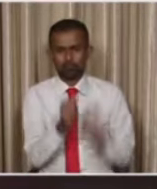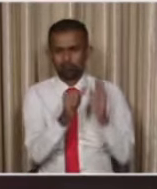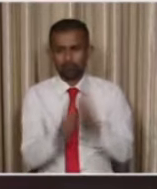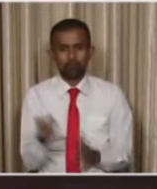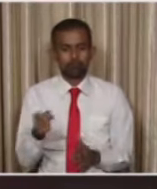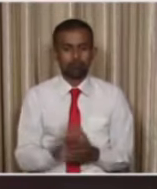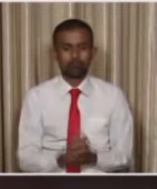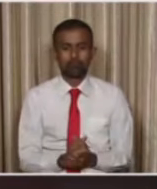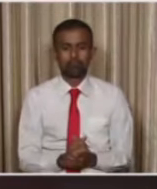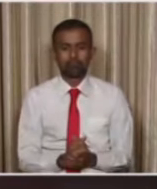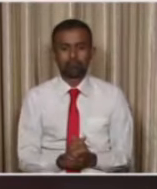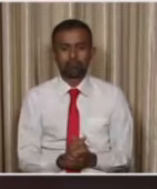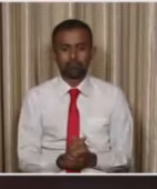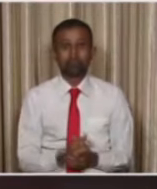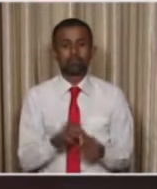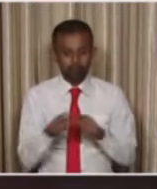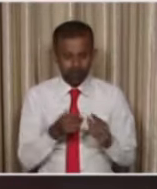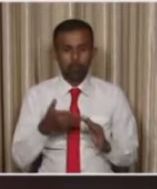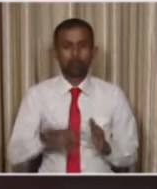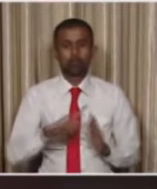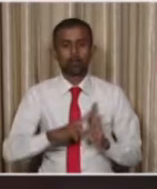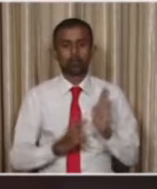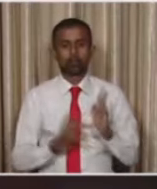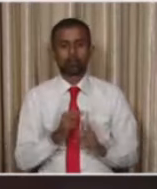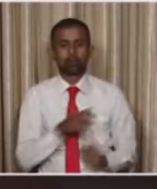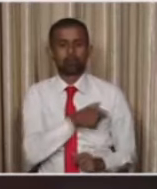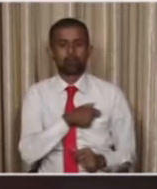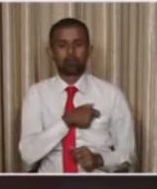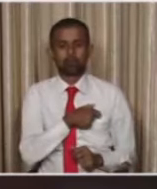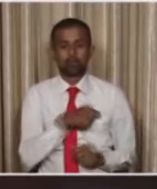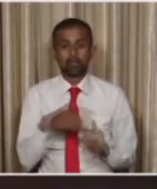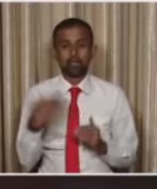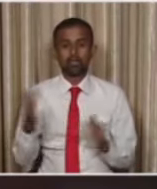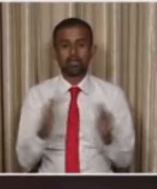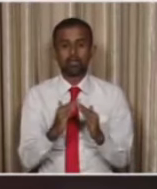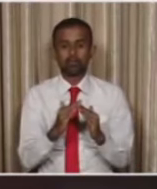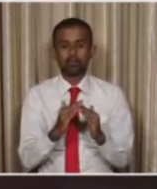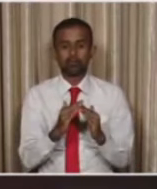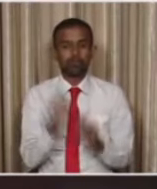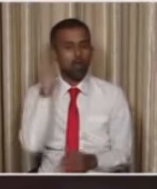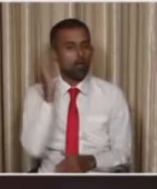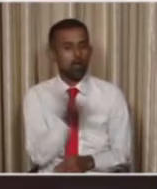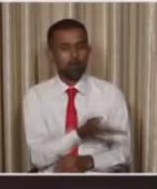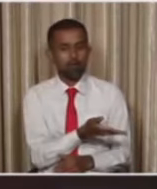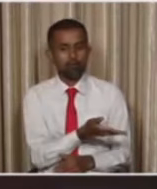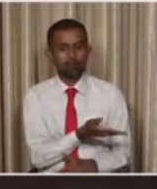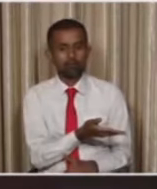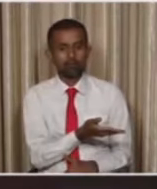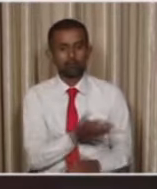නිත තුනකතාව නිසා එහෙම බඩු තම ගංගල ජේපිනායකෝ අල්ලප ෙර මියගෙන් සිටිපිකට එකත්තා ඇතිවන කොහොමත් ගන්න